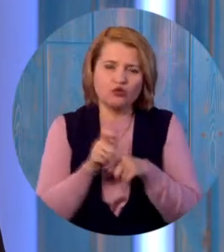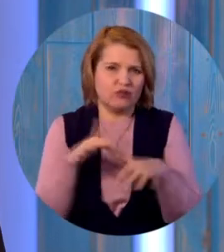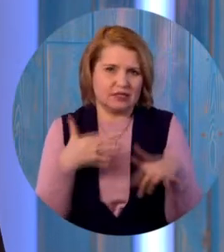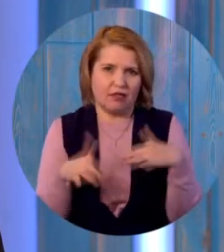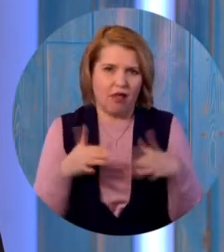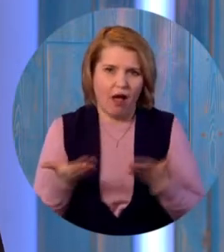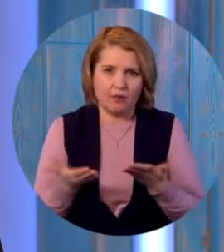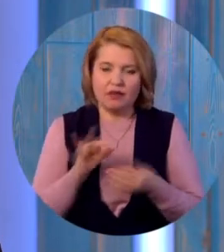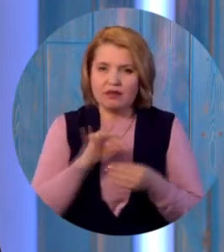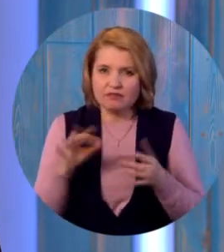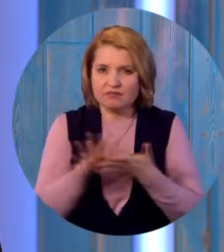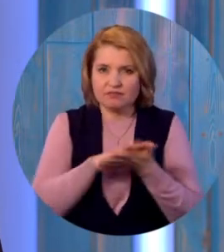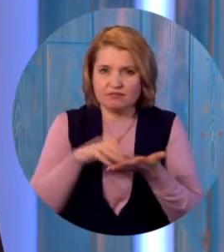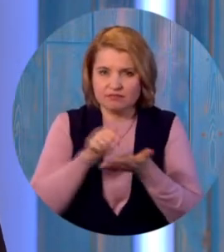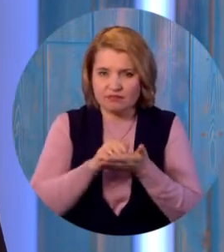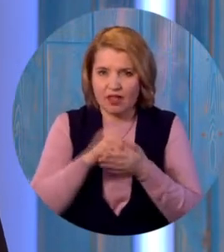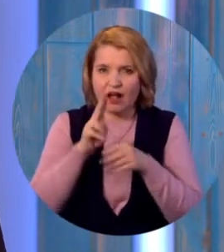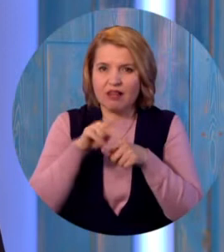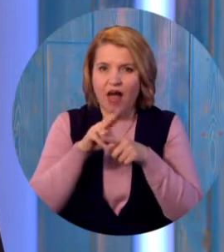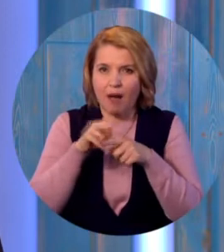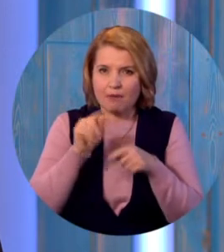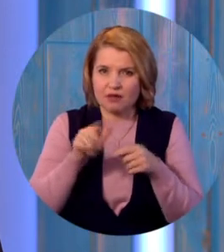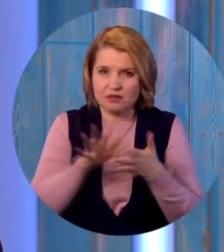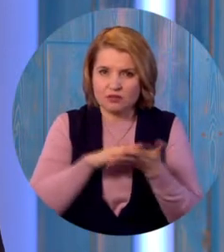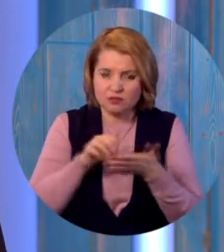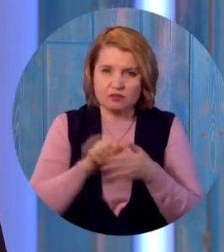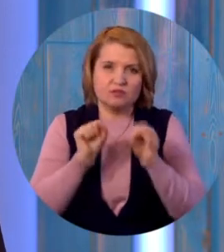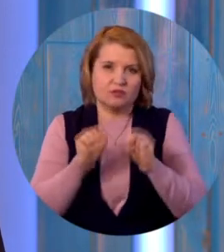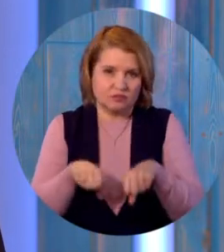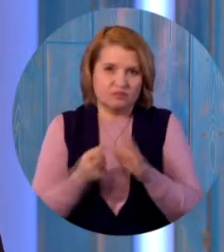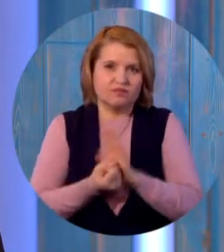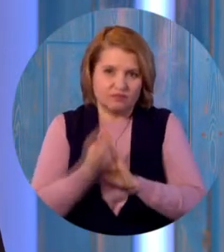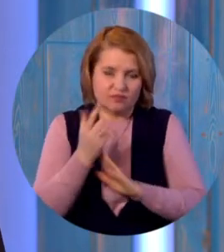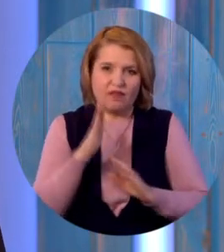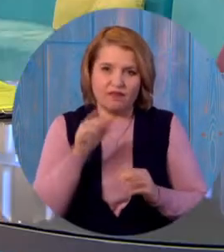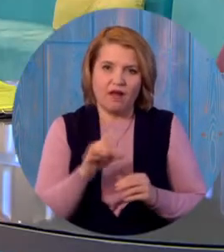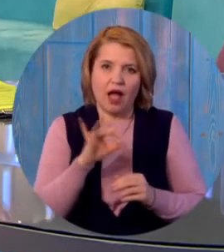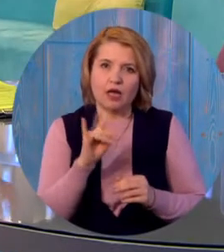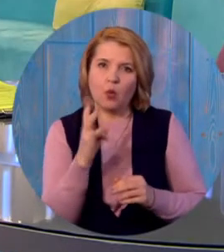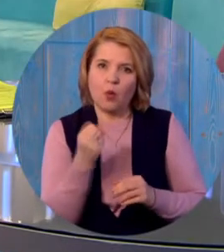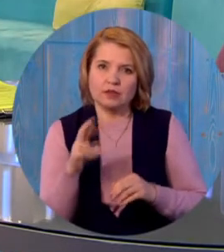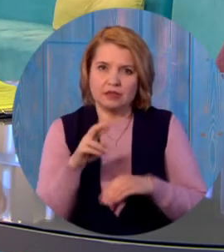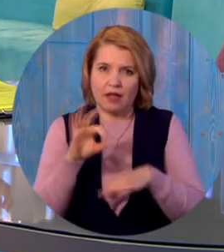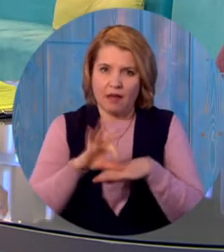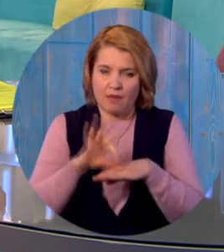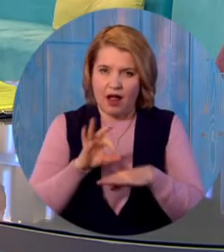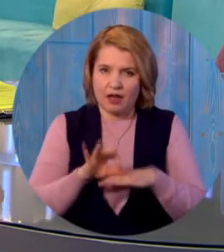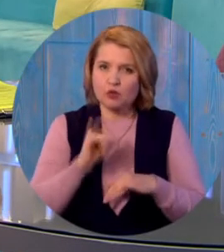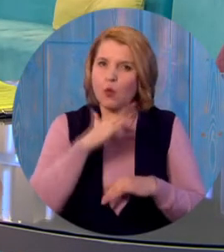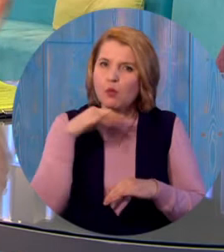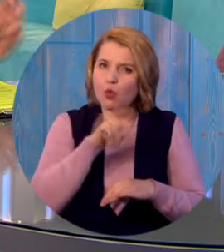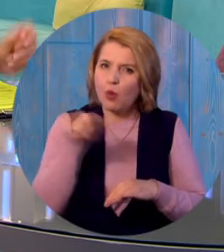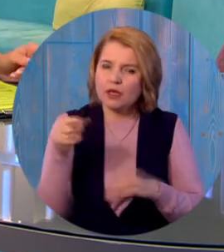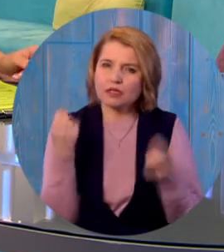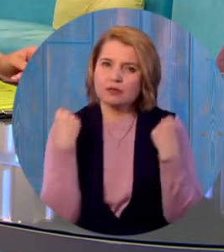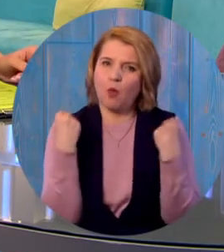выдерживать. Разрушается клапанный аппарат, и также может возникать варикозная болезнь. Поэтому многих спортсменов прям вены выступают, да? Это ну, это бывает